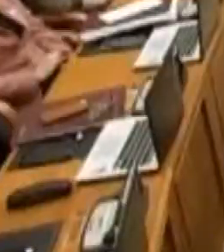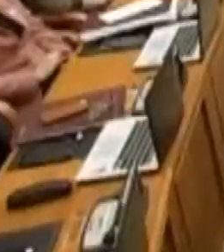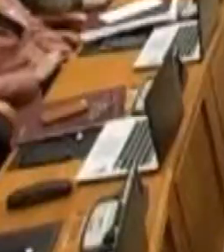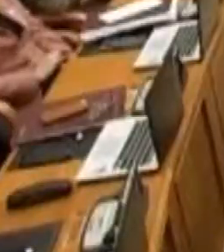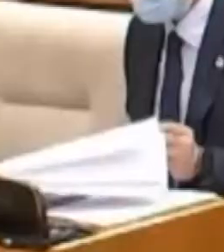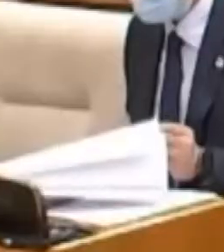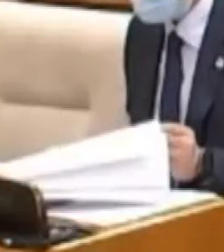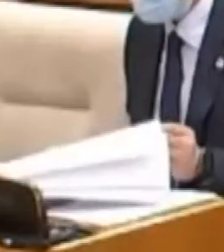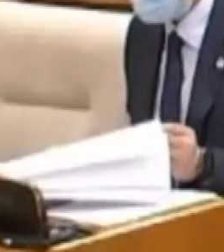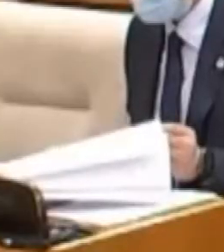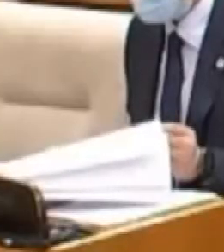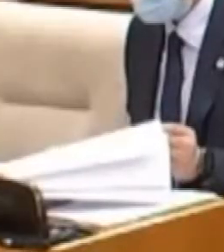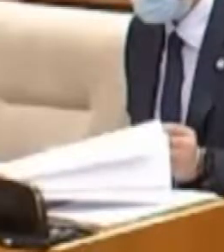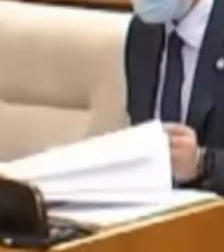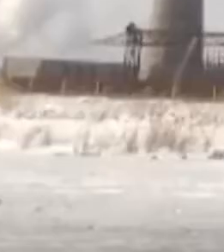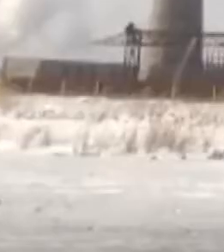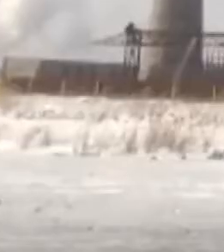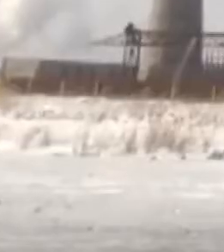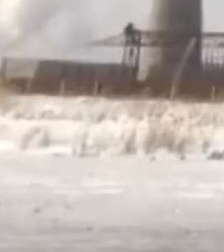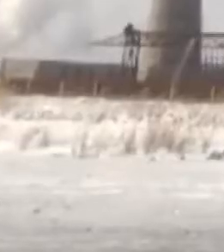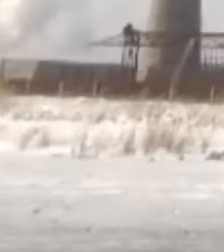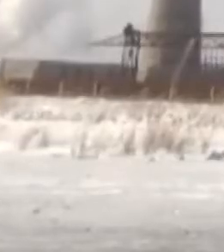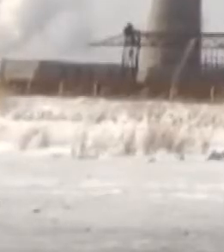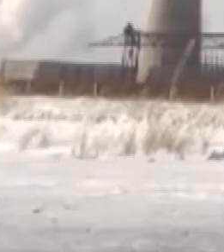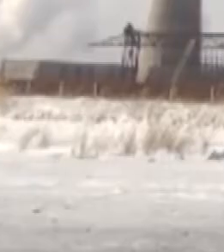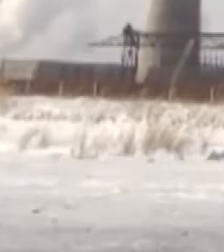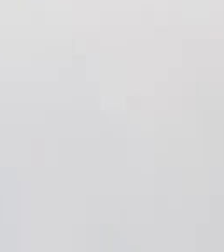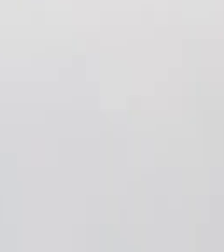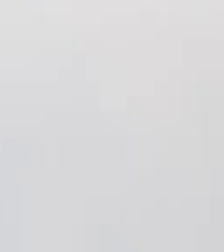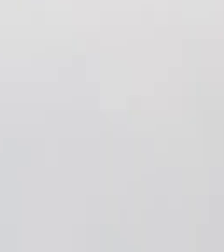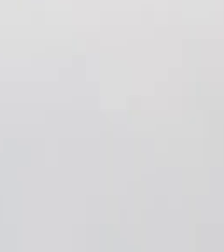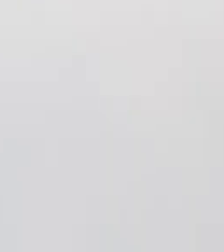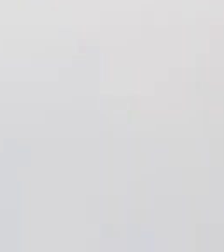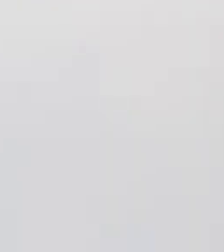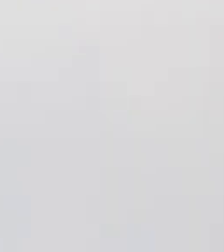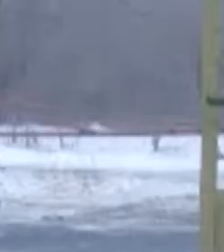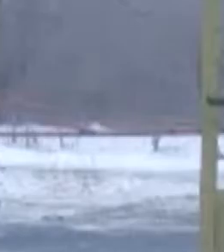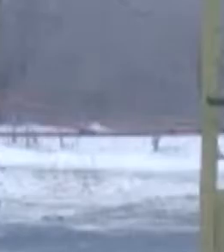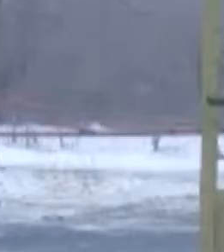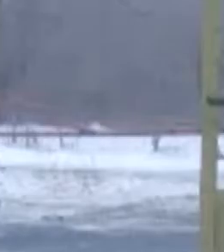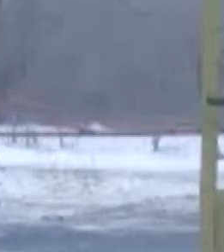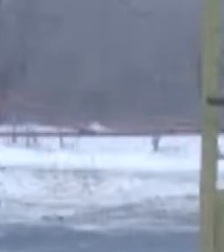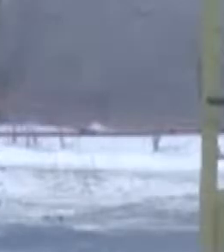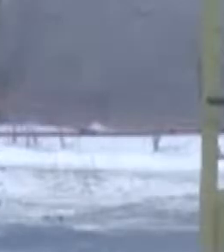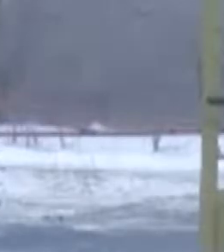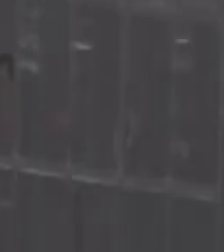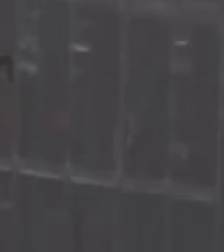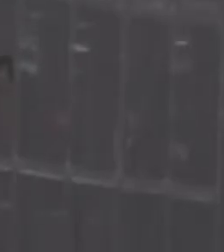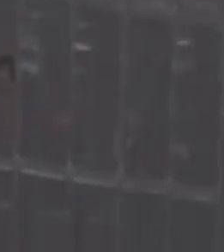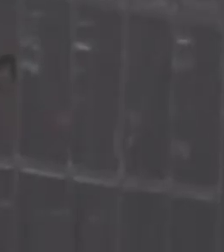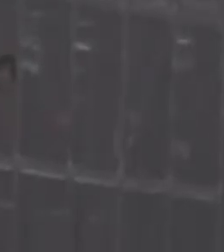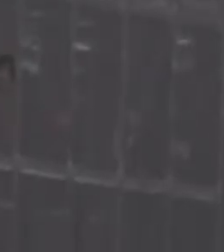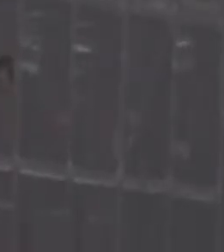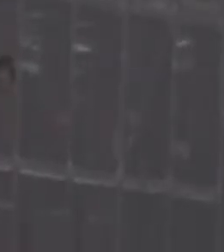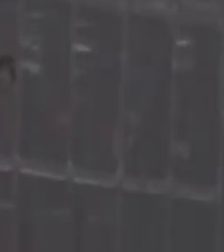Казахстанские депутаты потребовали провести проверку на предприятии ArcelorMittal Темиртау после смерти рабочего, пострадавшего при взрыве